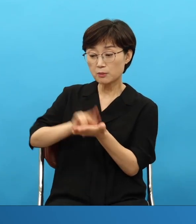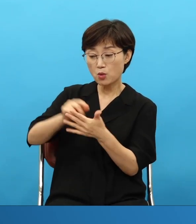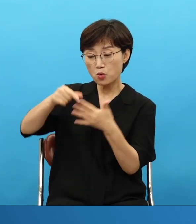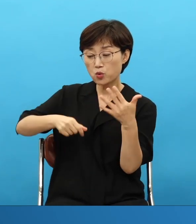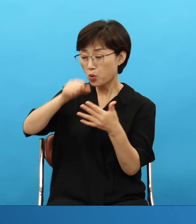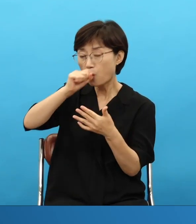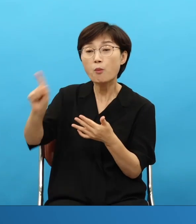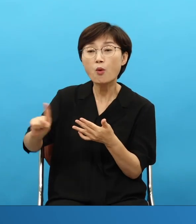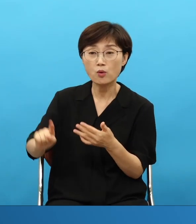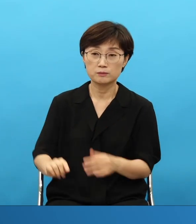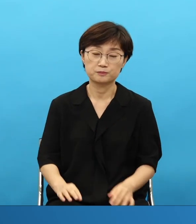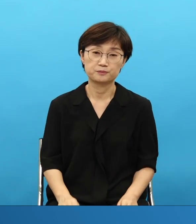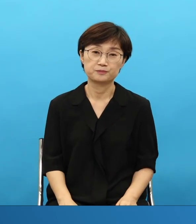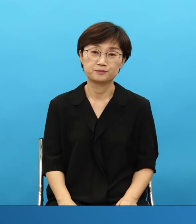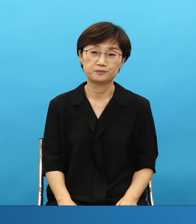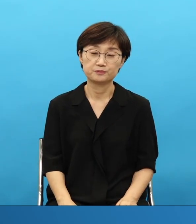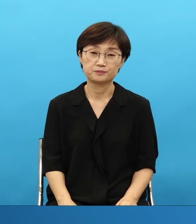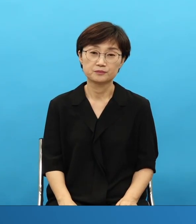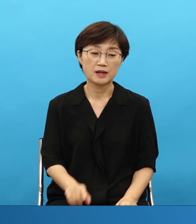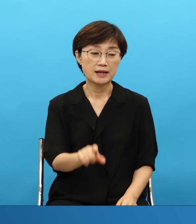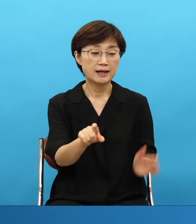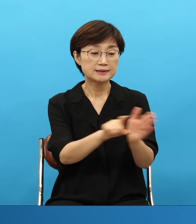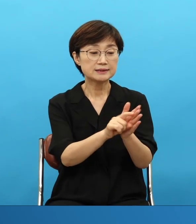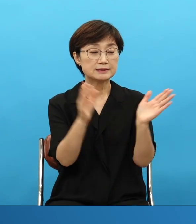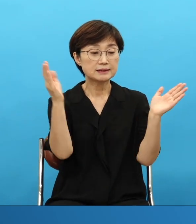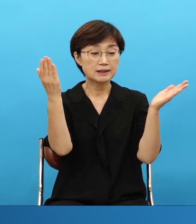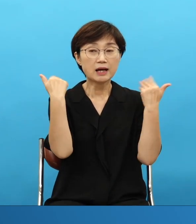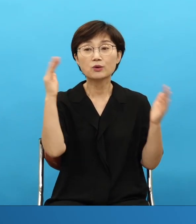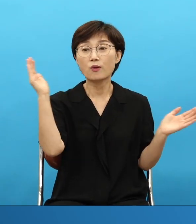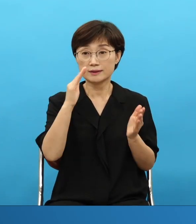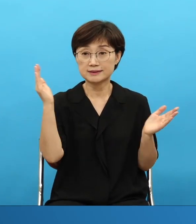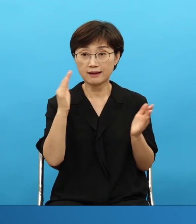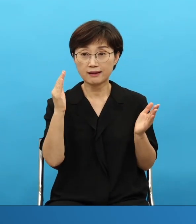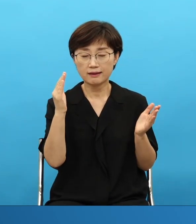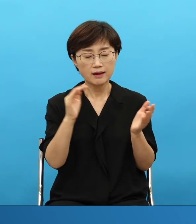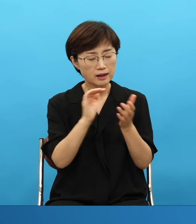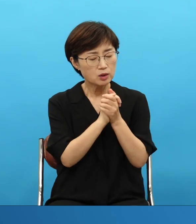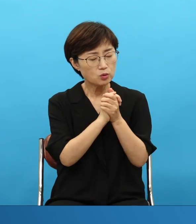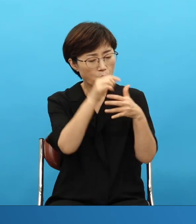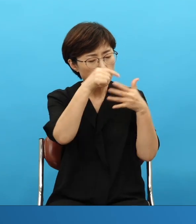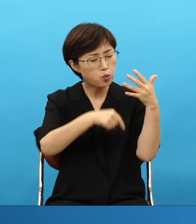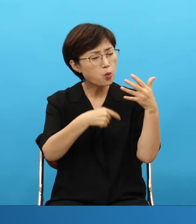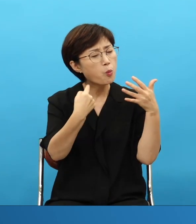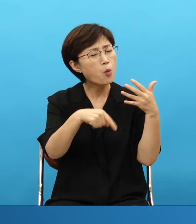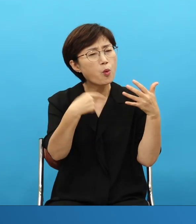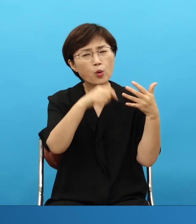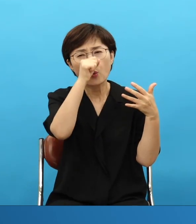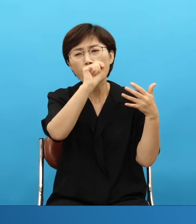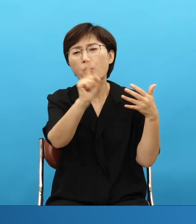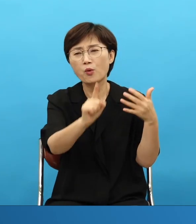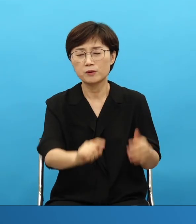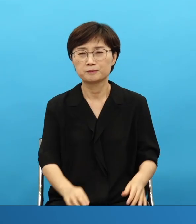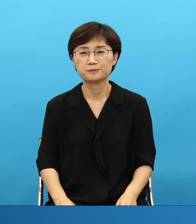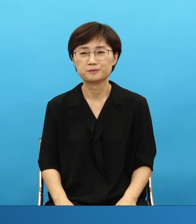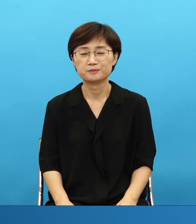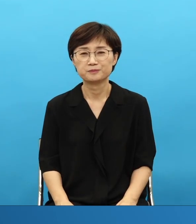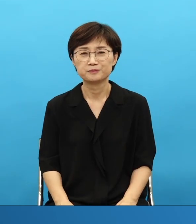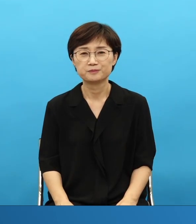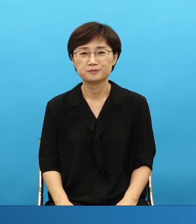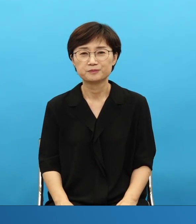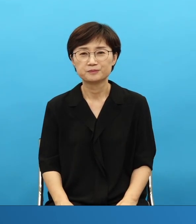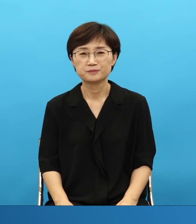must our posterity do? 또 우리 신학생들은 무슨 기도를 해야 되겠나 이 말이요. And our seminary students, what kind of prayers should they